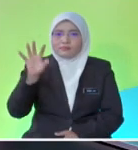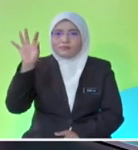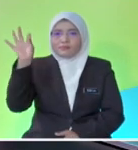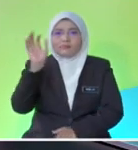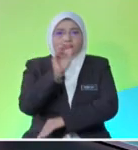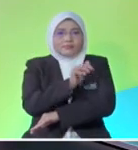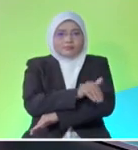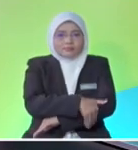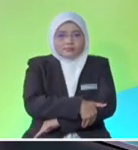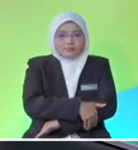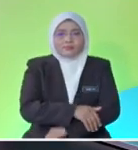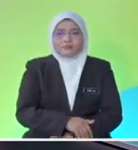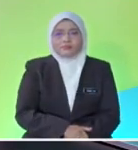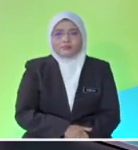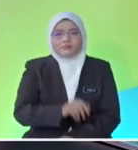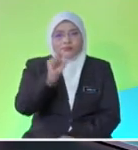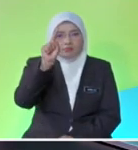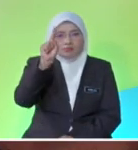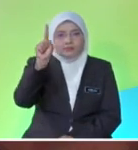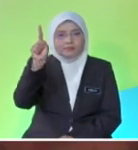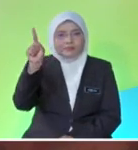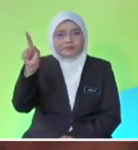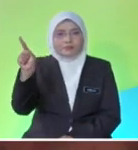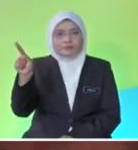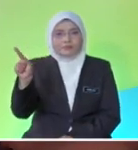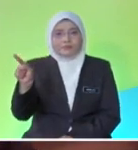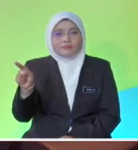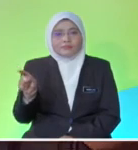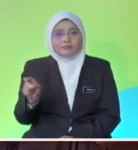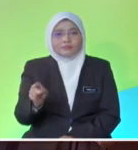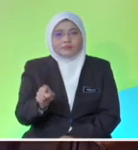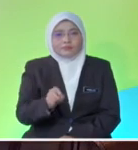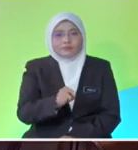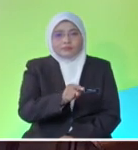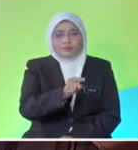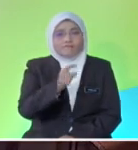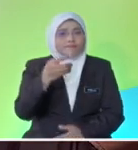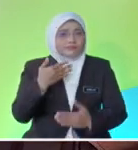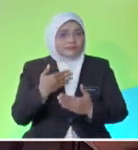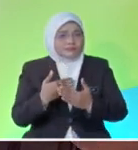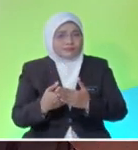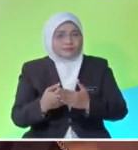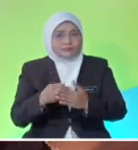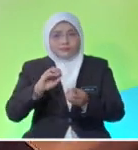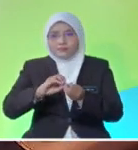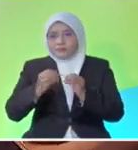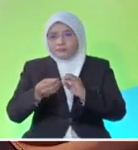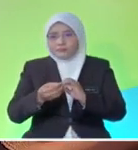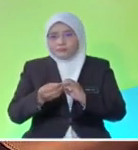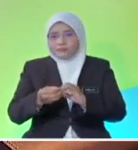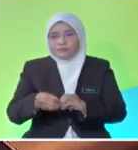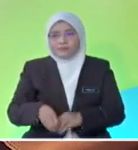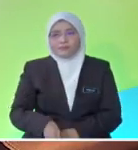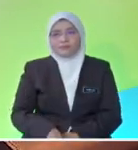9 malam. Mari kita tidur bersama-sama dengan Ifah. Bagus Ifah ni, dia tidur awal. Tidur awal kerana tak nak mengantuk